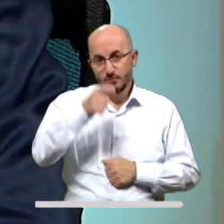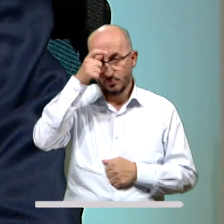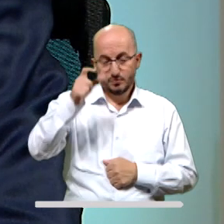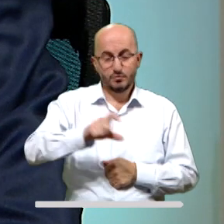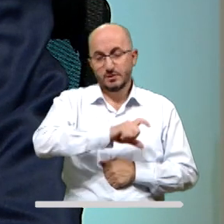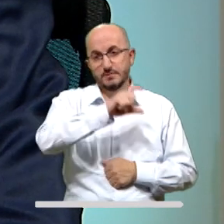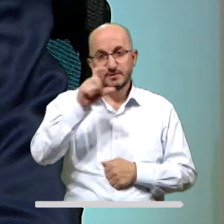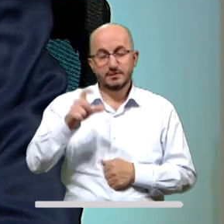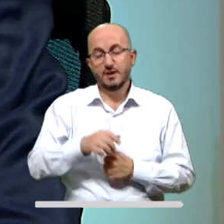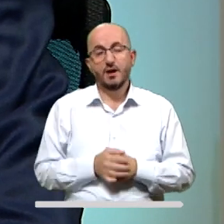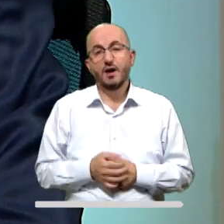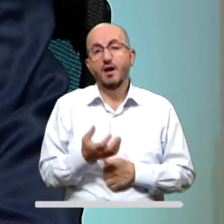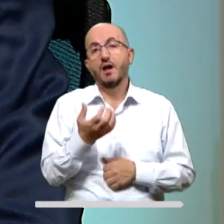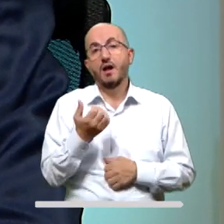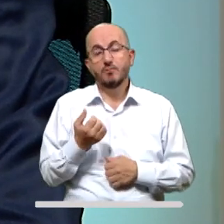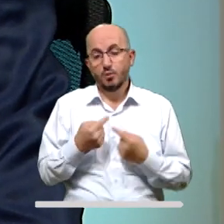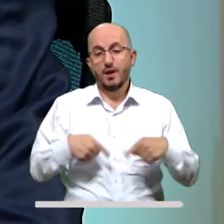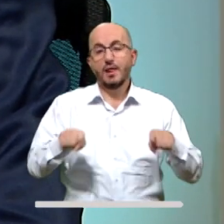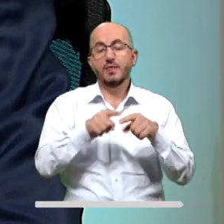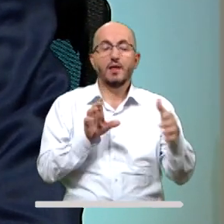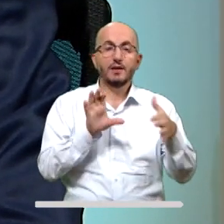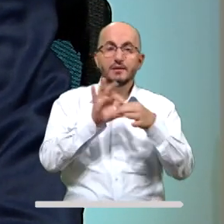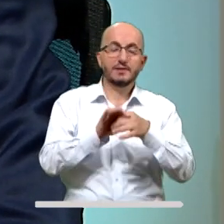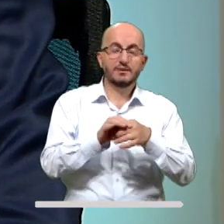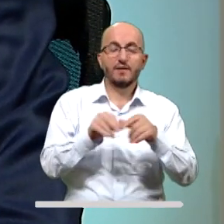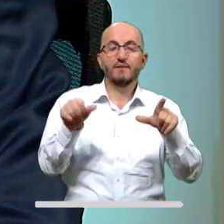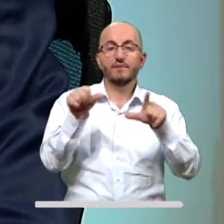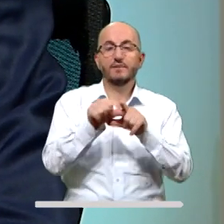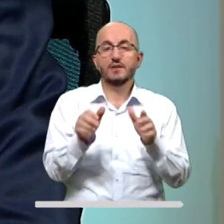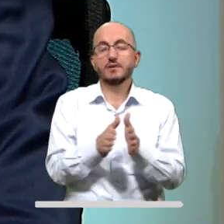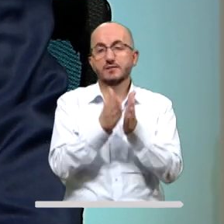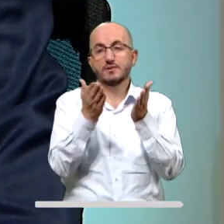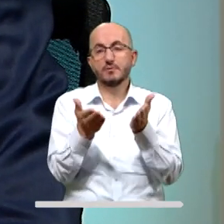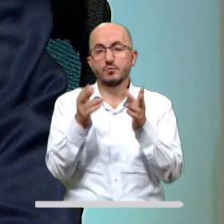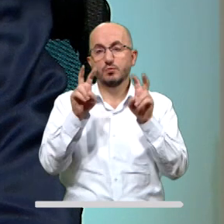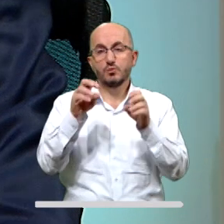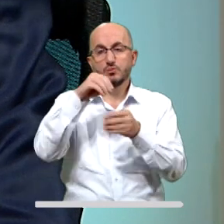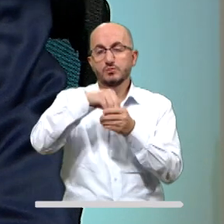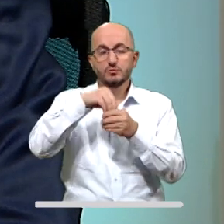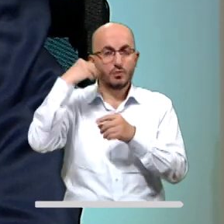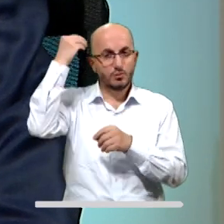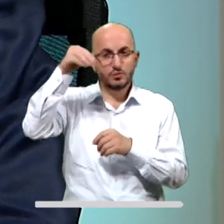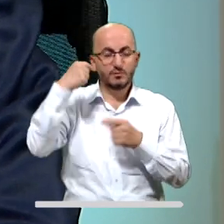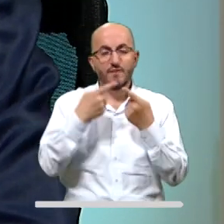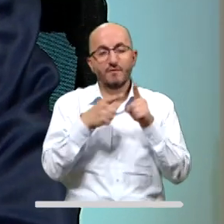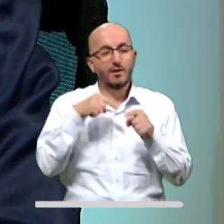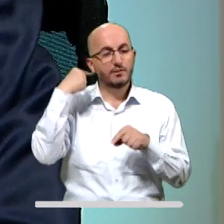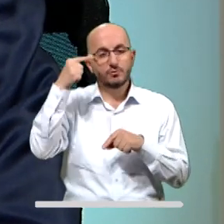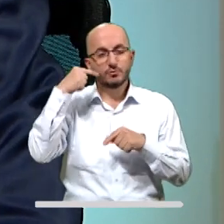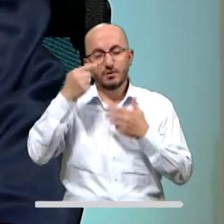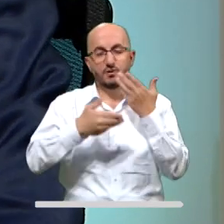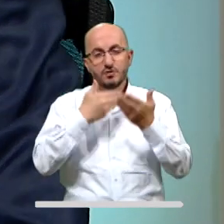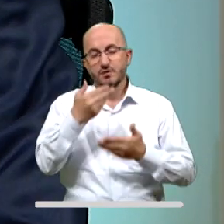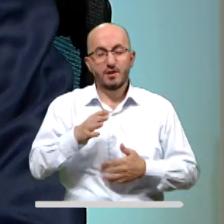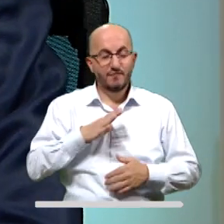Ülkemizde bu alanla ilgili, daha doğrusu işte fıkıh konusundaki uzmanlar, hocalarımız, farklı kanaatler ishar